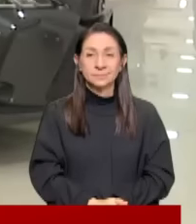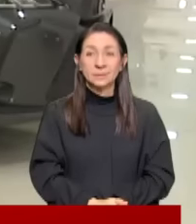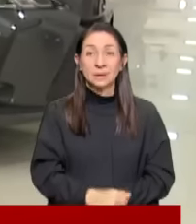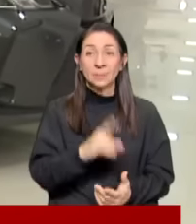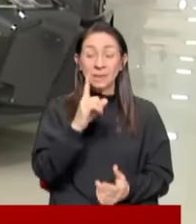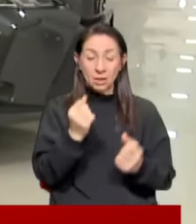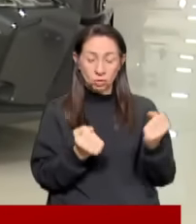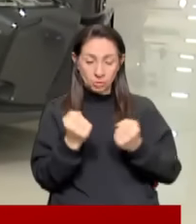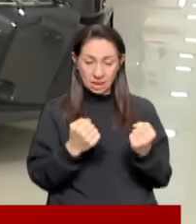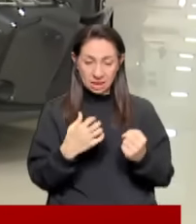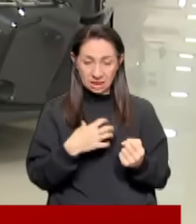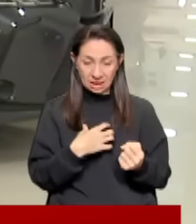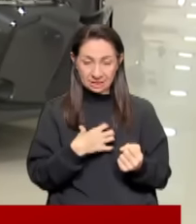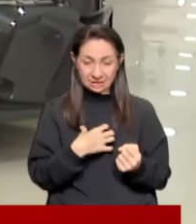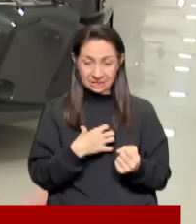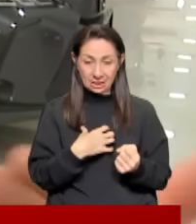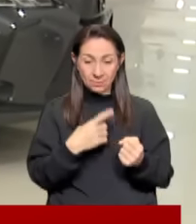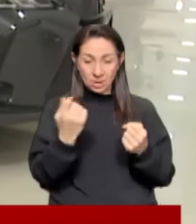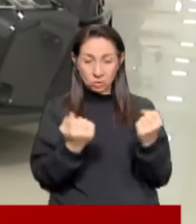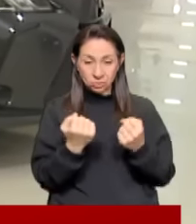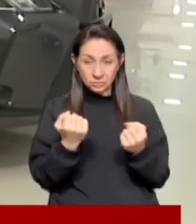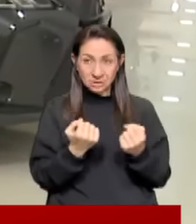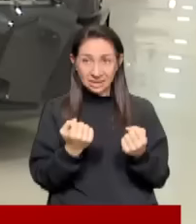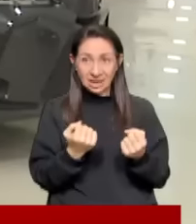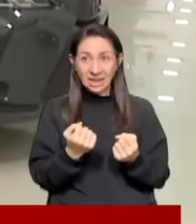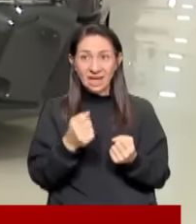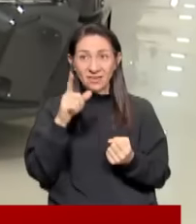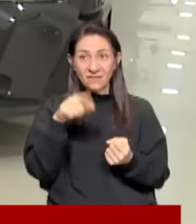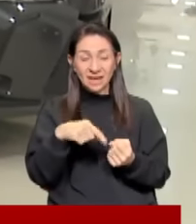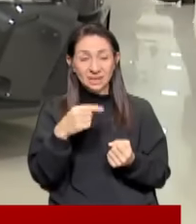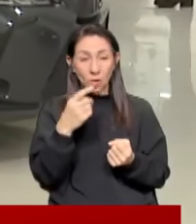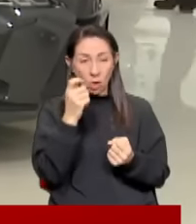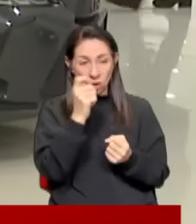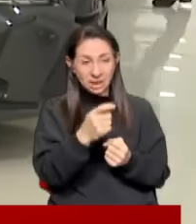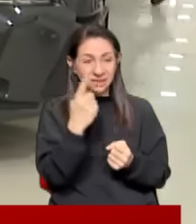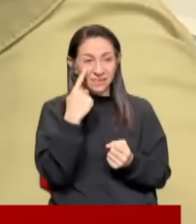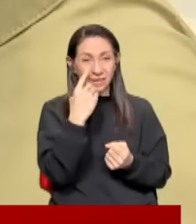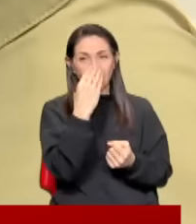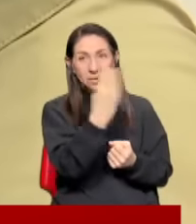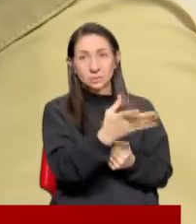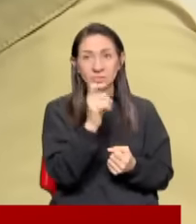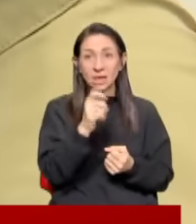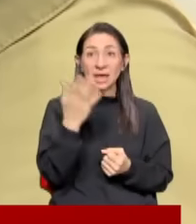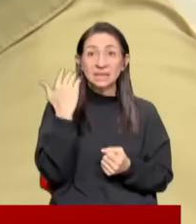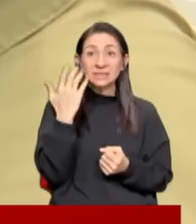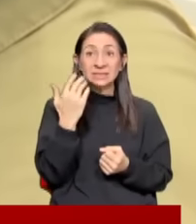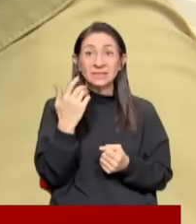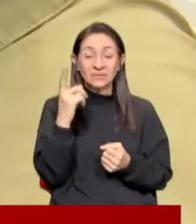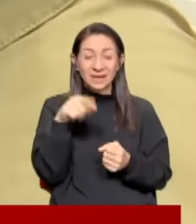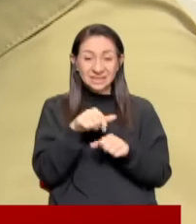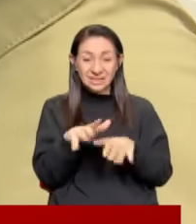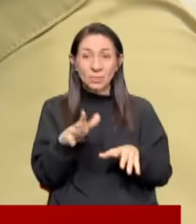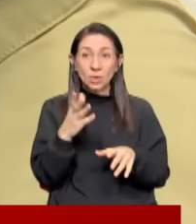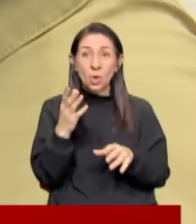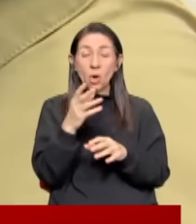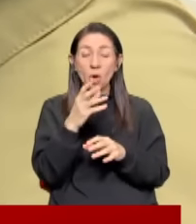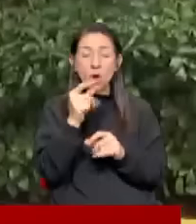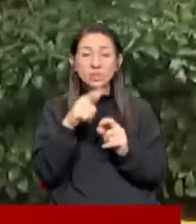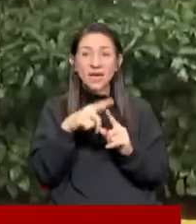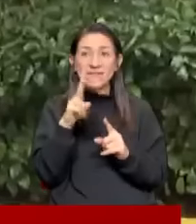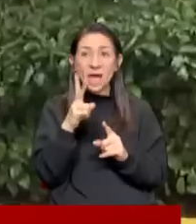Bir otomobil kendinize, bir otomobilde vergi ödeyerek devlete almış oluyorsunuz. Eski vergi sistemini arıyoruz. Gittikçe ÖTV